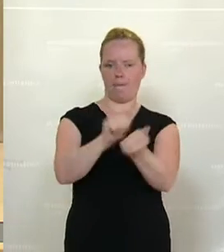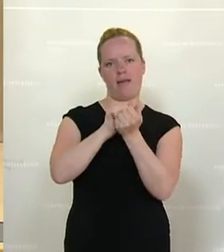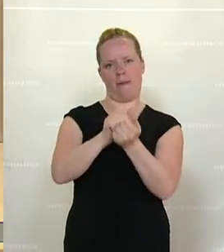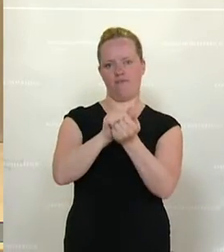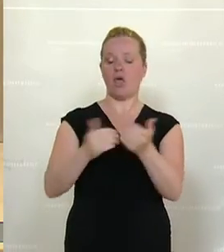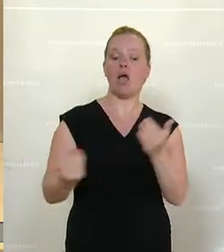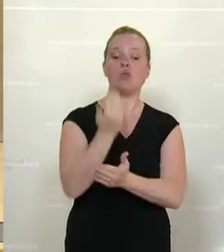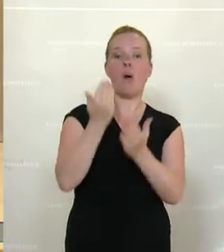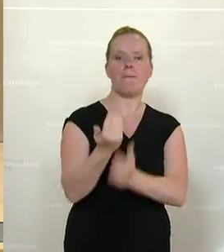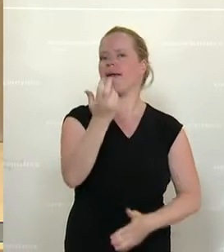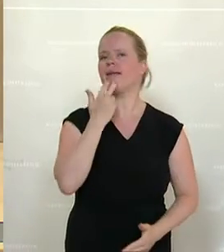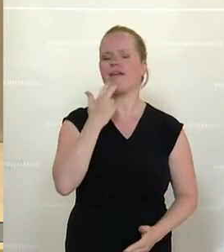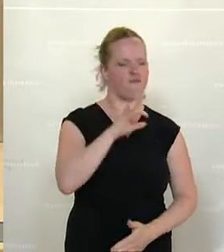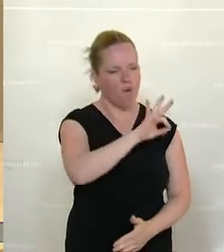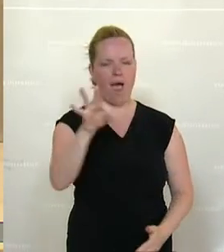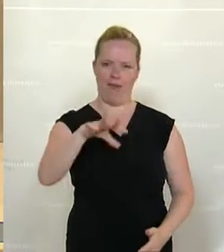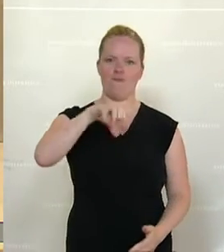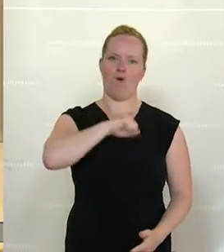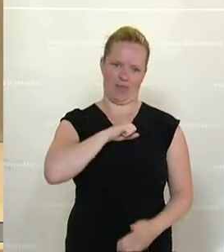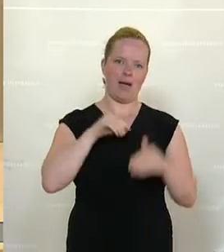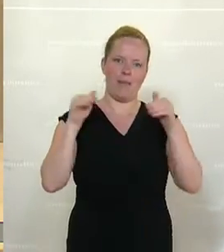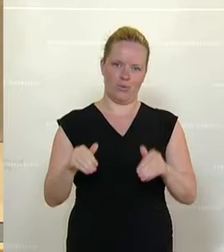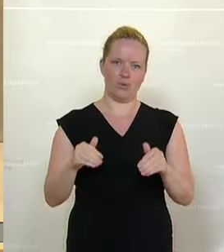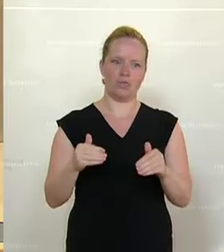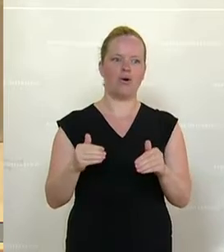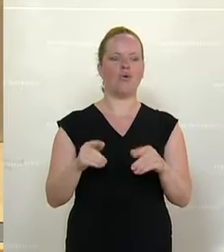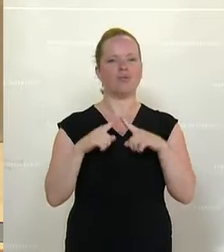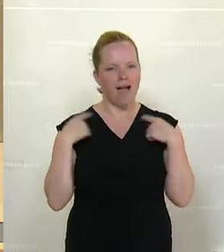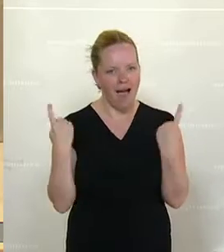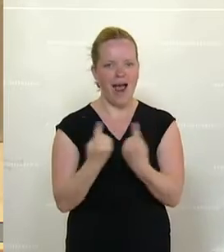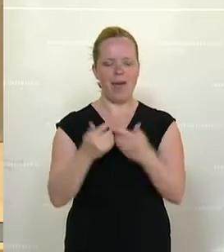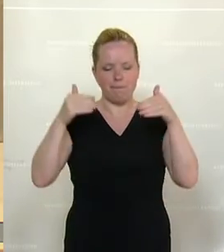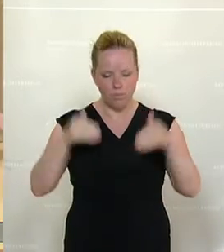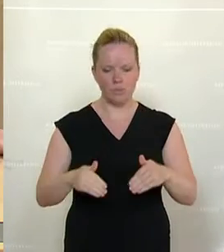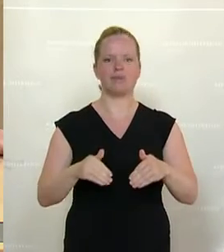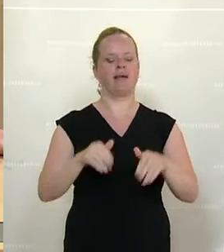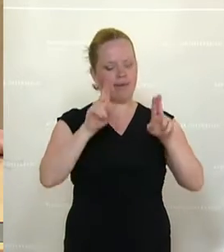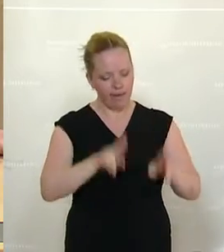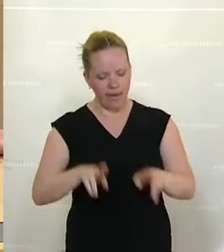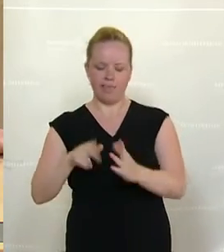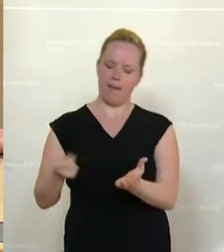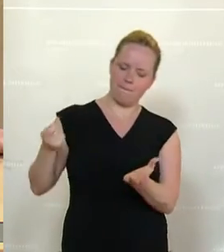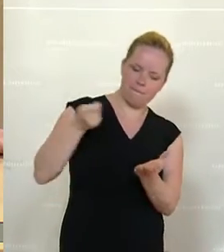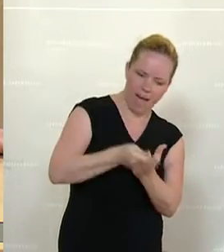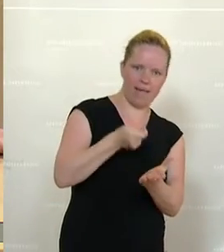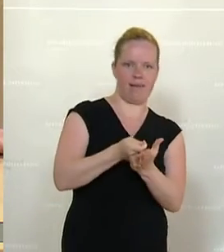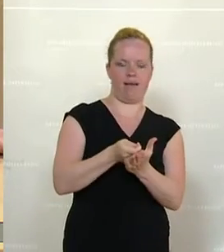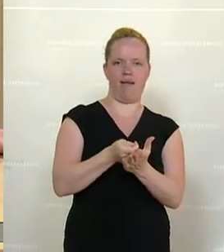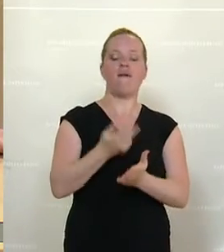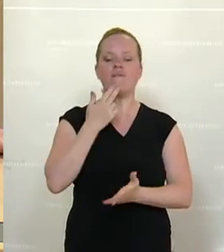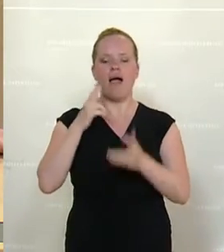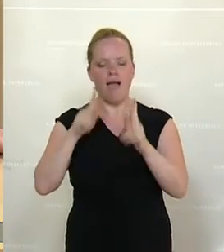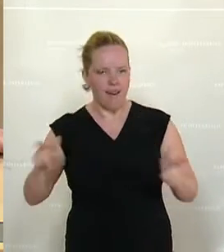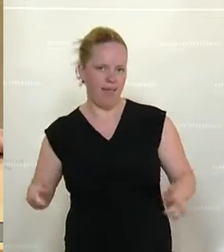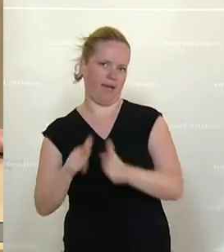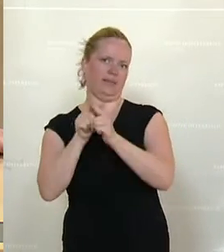Energie, die muss uns alle etwas bringen. Und alle müssen dazu auch einen gerechten Beitrag leisten, die sich diesen Beitrag auch lohnen können und nicht